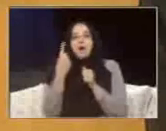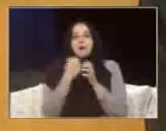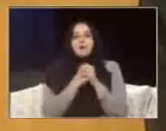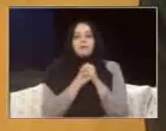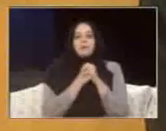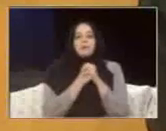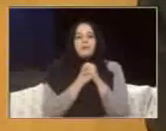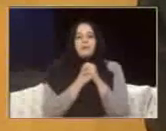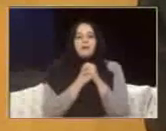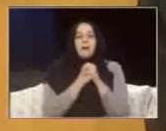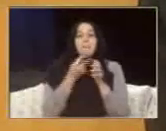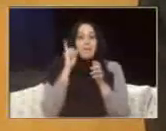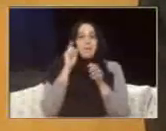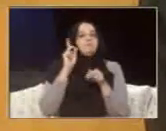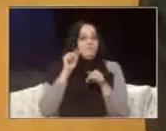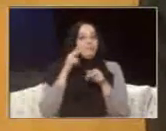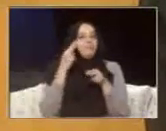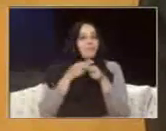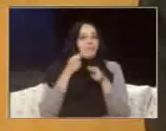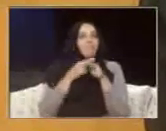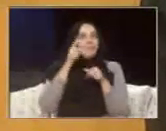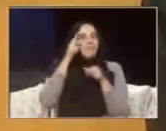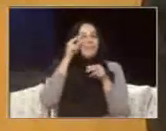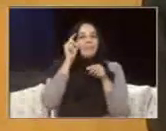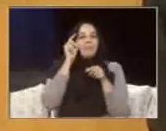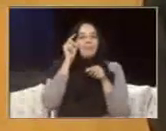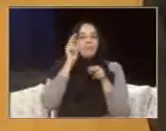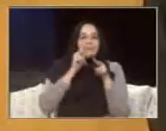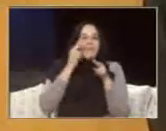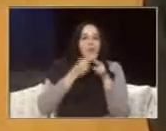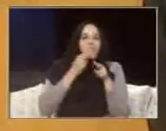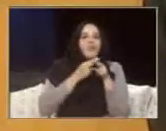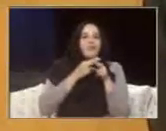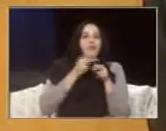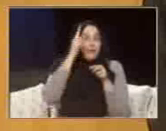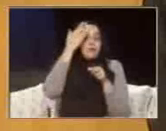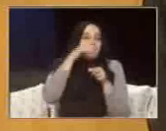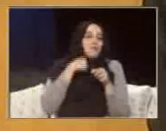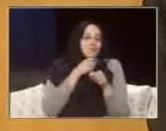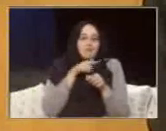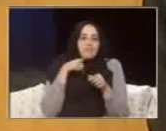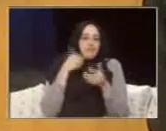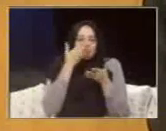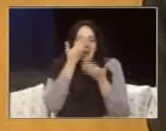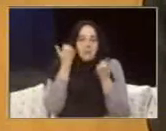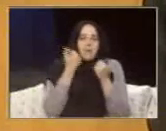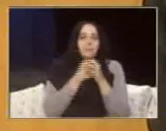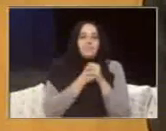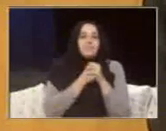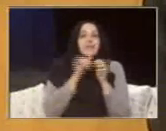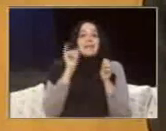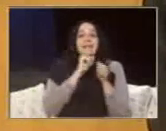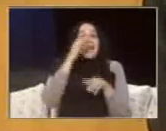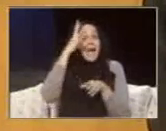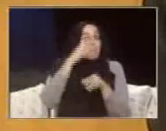هناك ما لا نعلمه من أسماء الله أعلم بها. هذه 99 جاء العلماء قالوا ومن